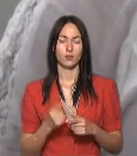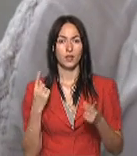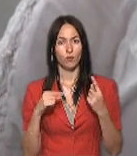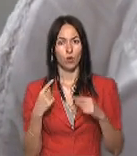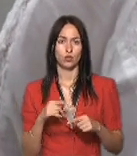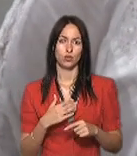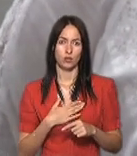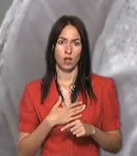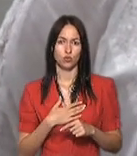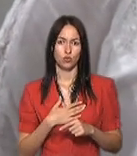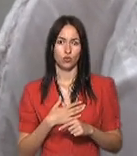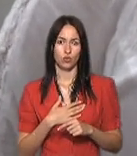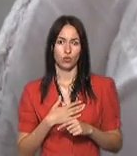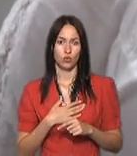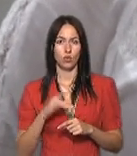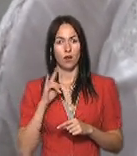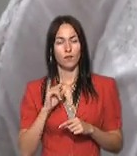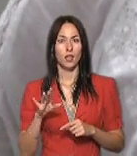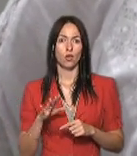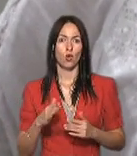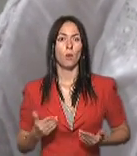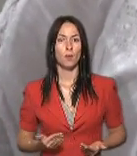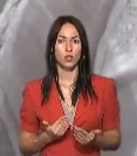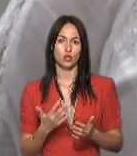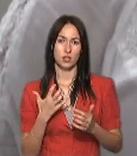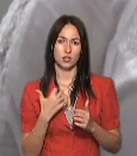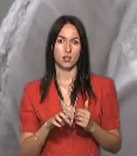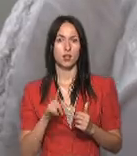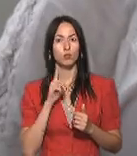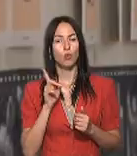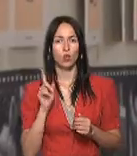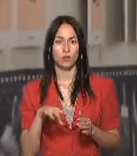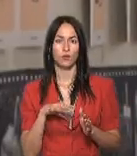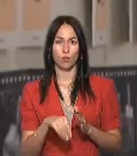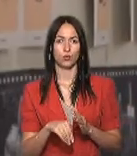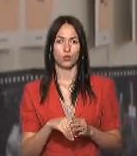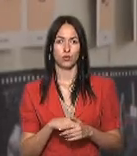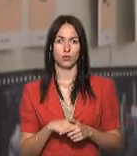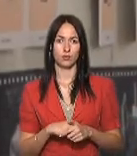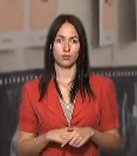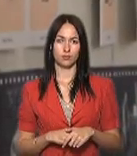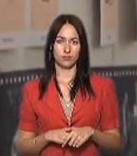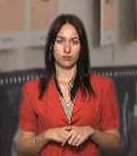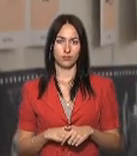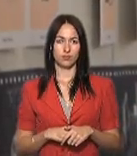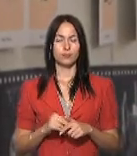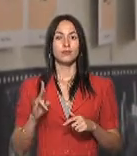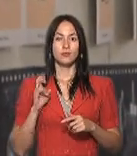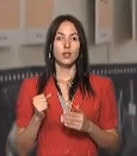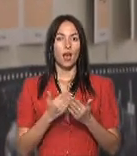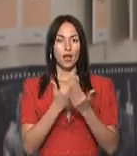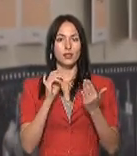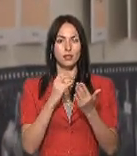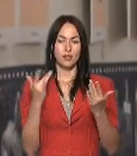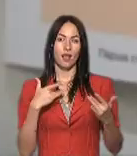творчість нашого видатного мешканця серед молоді в тому числі. На стінах карикатури